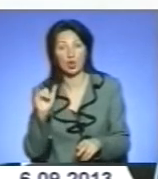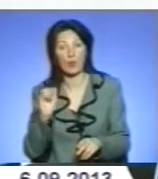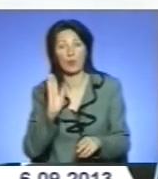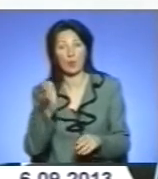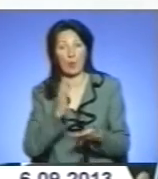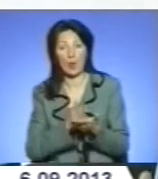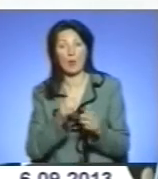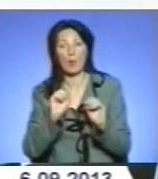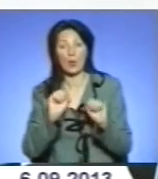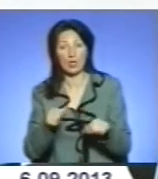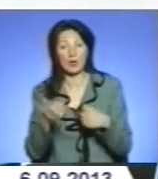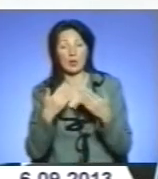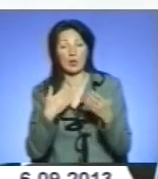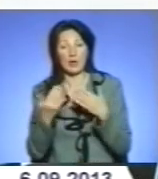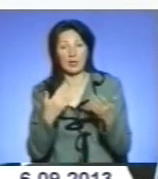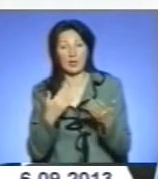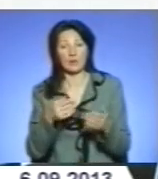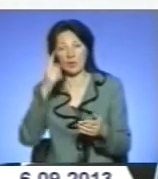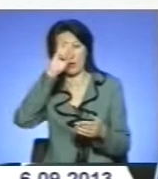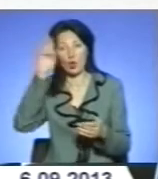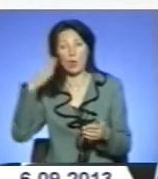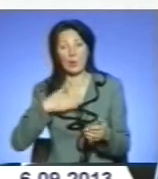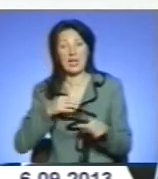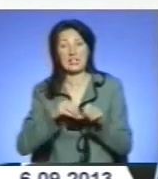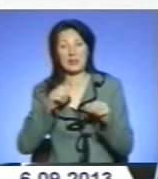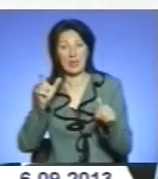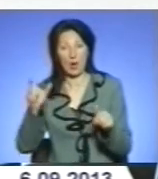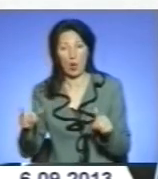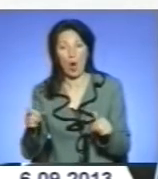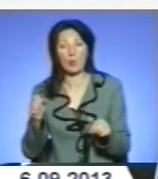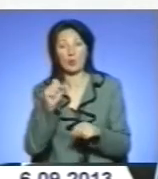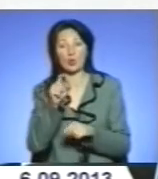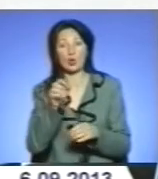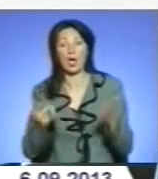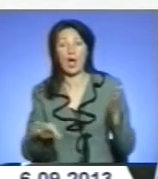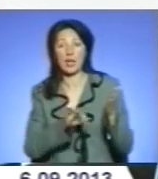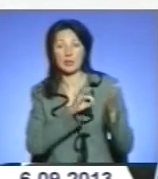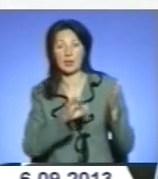можливість поспілкуватися із відомим нашим земляком, із золотою скрипкою